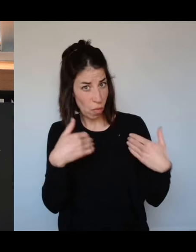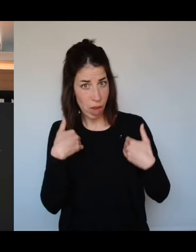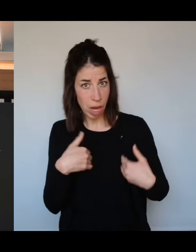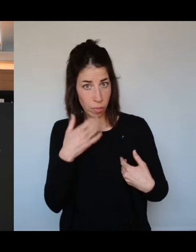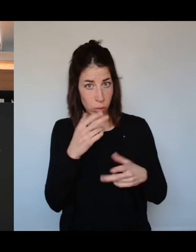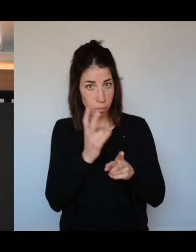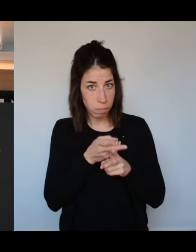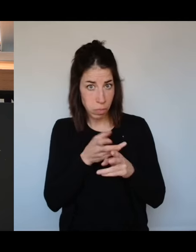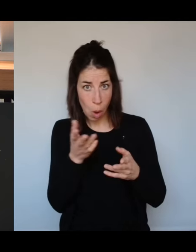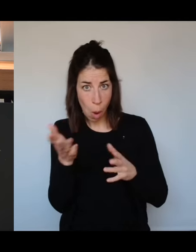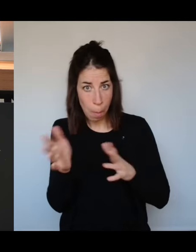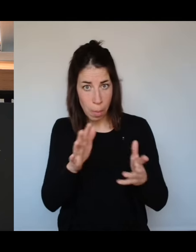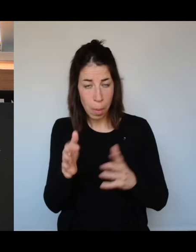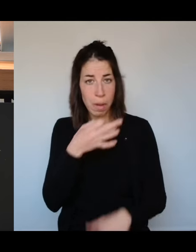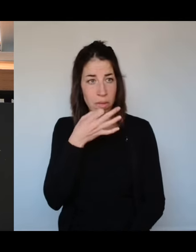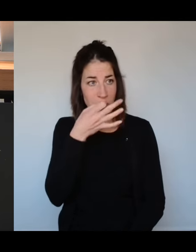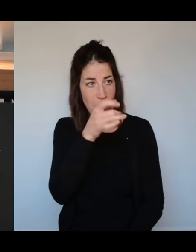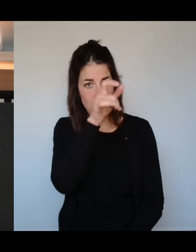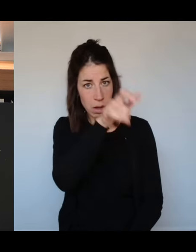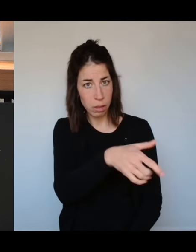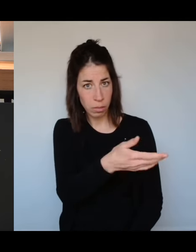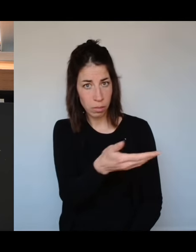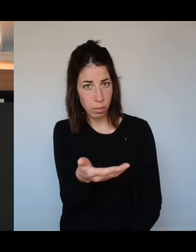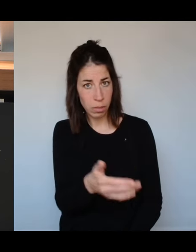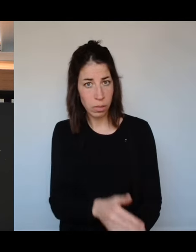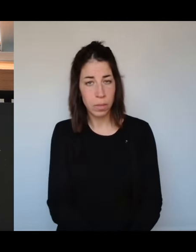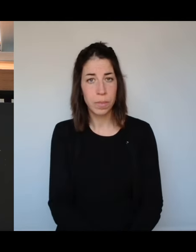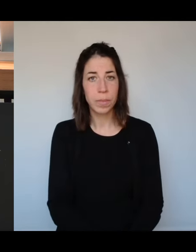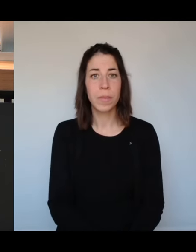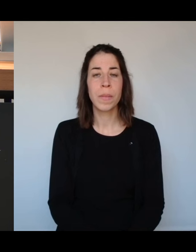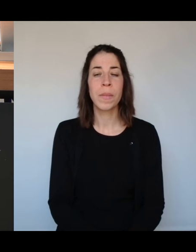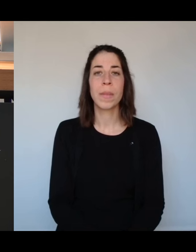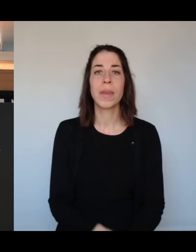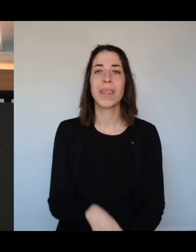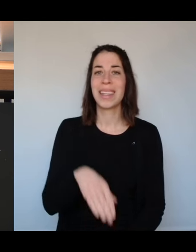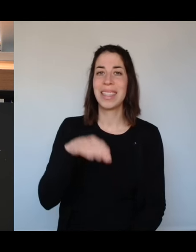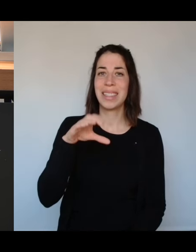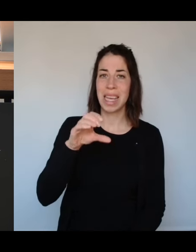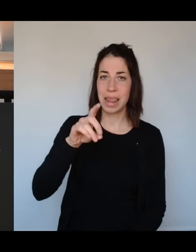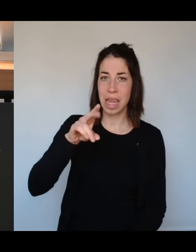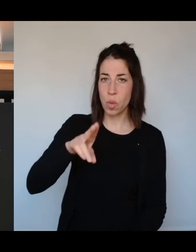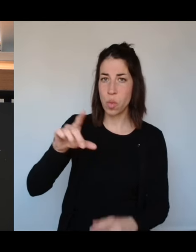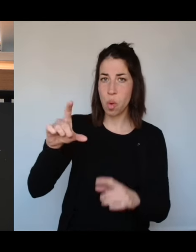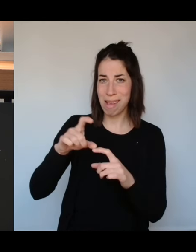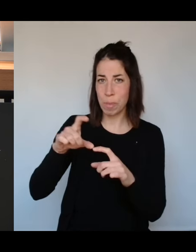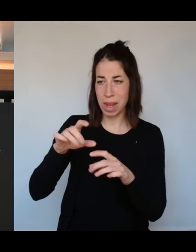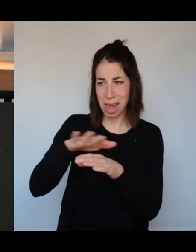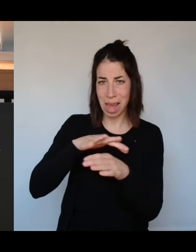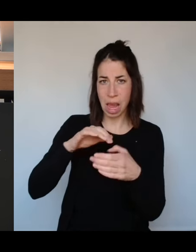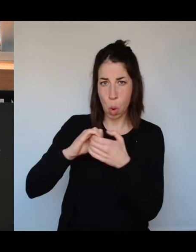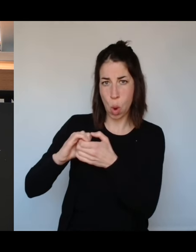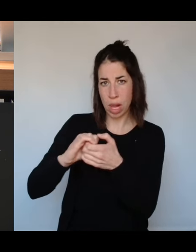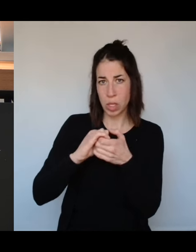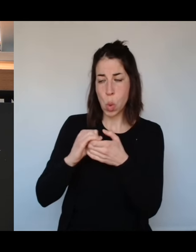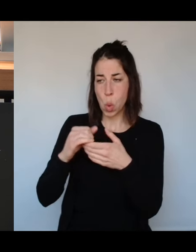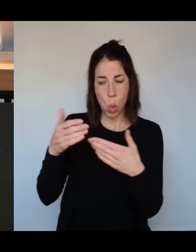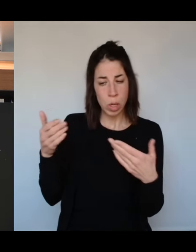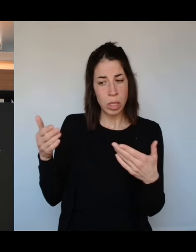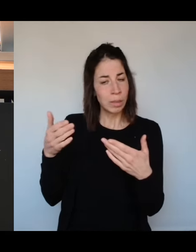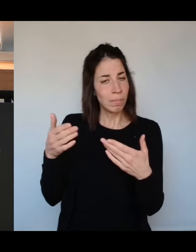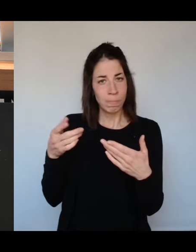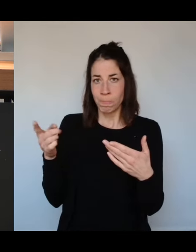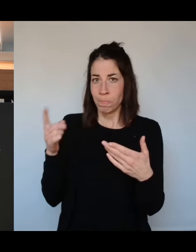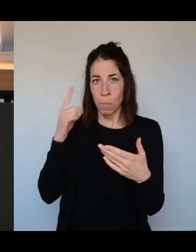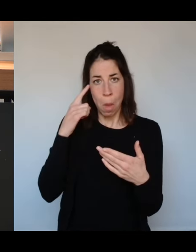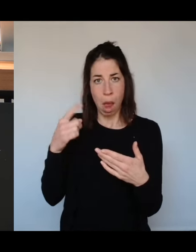Für die Koalition aus CDU und SPD ist jedenfalls klar, dass es so nicht bleiben kann, wie es ist. Und daher ist auf